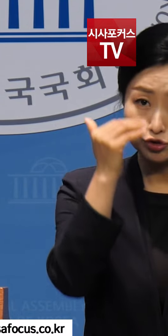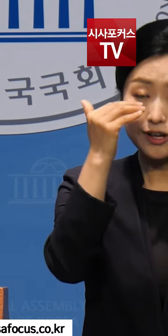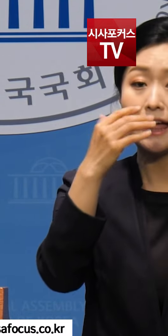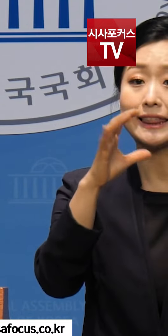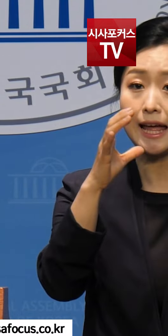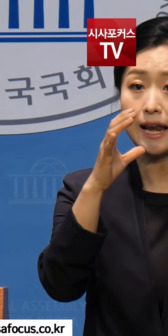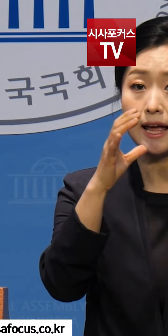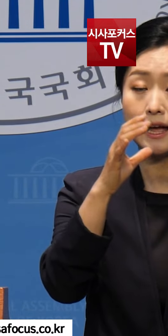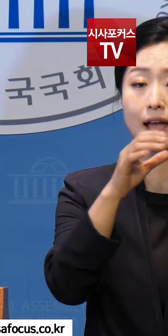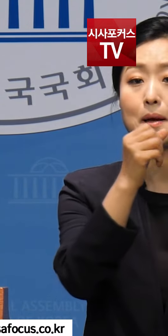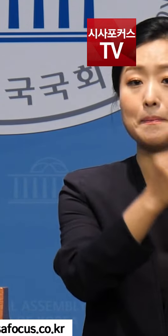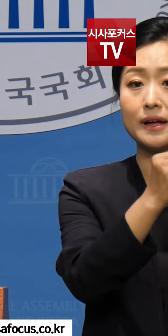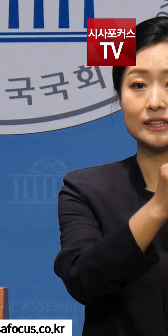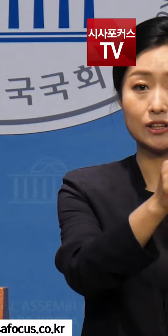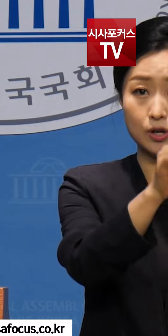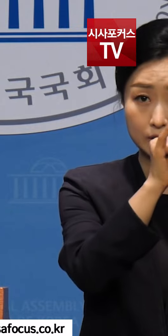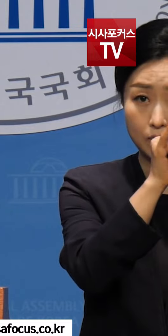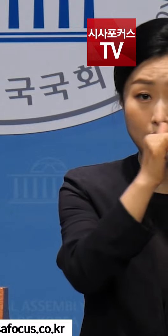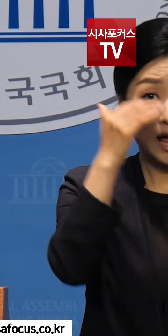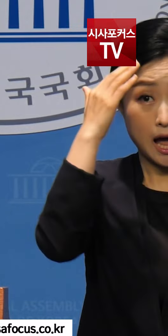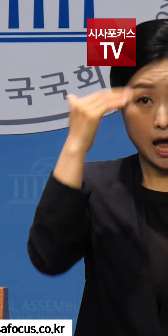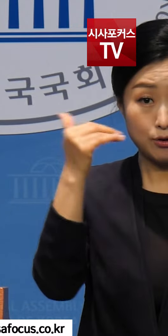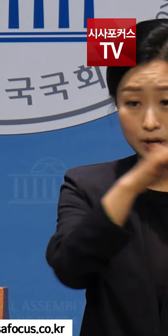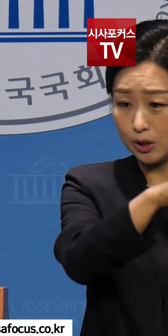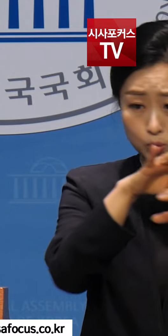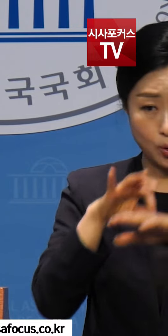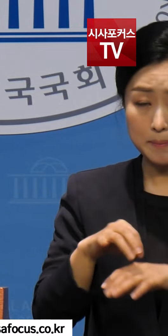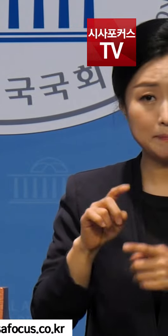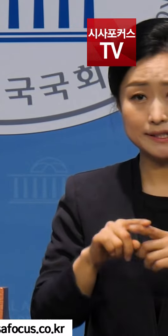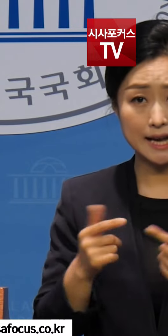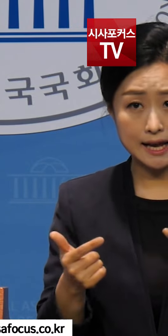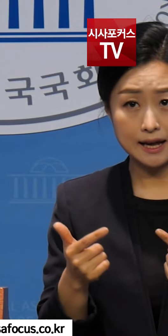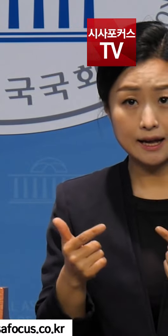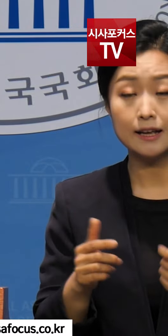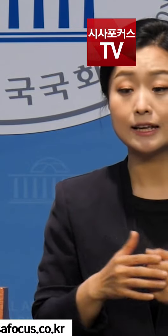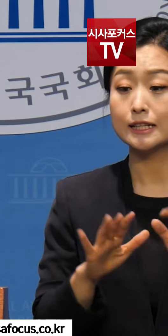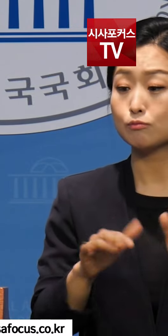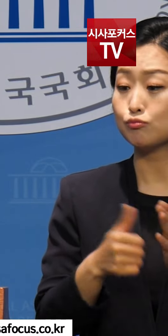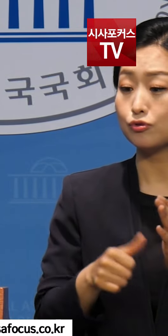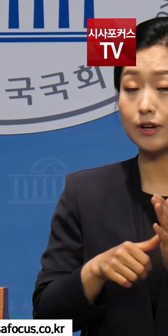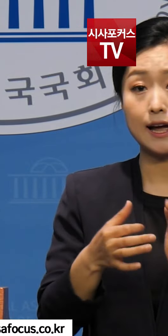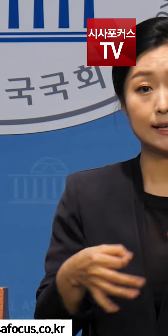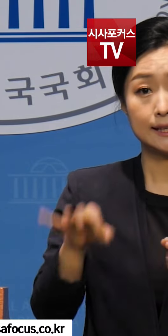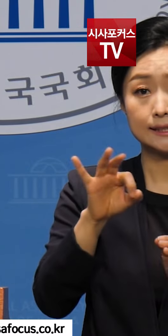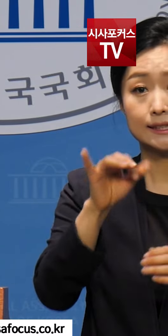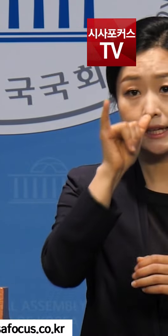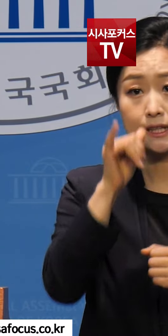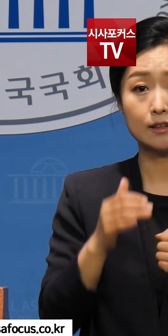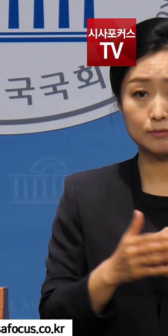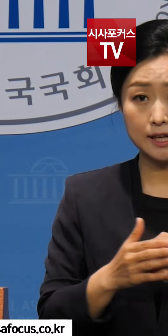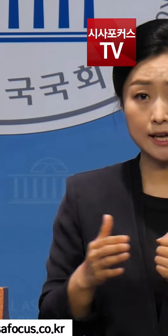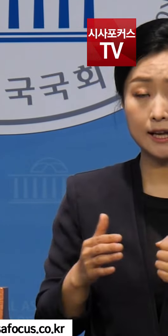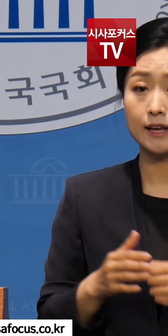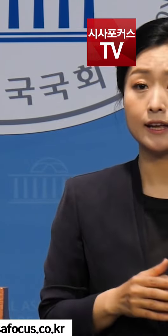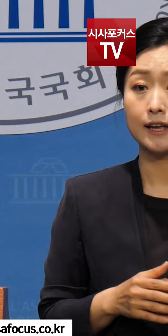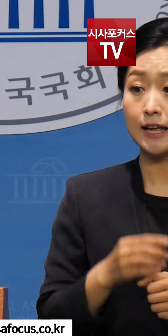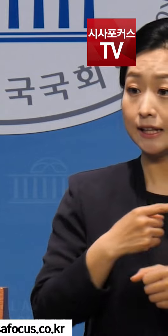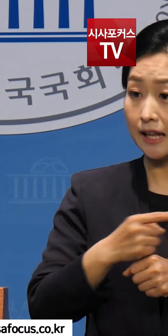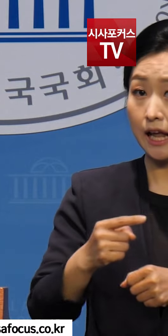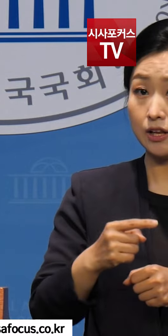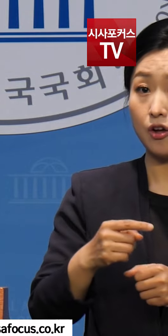도입된 것으로 우리나라는 시기상조입니다 현재는 물가 상승률을 적용해 차년도